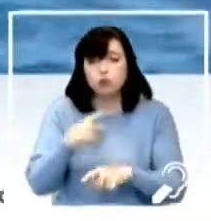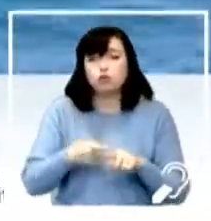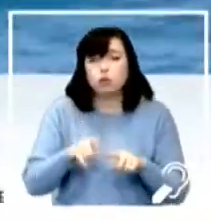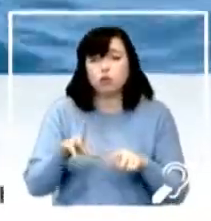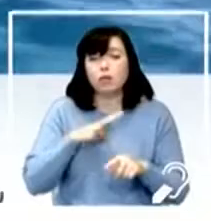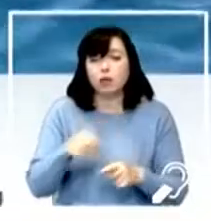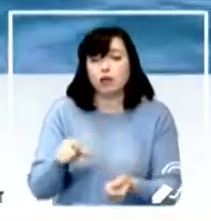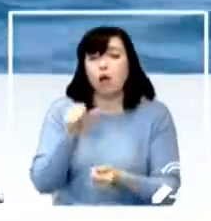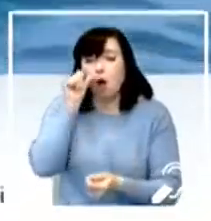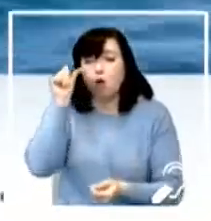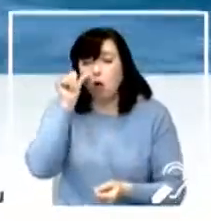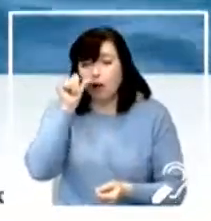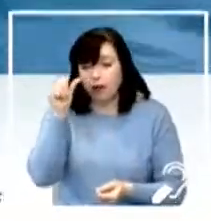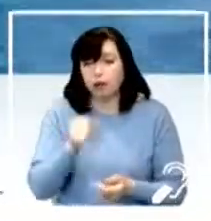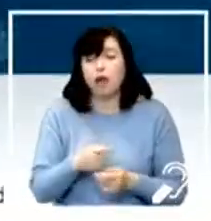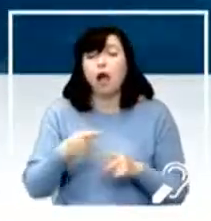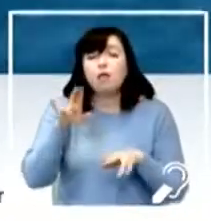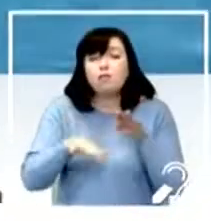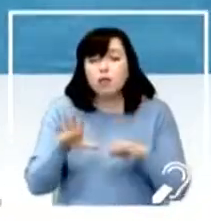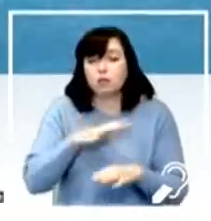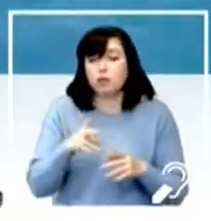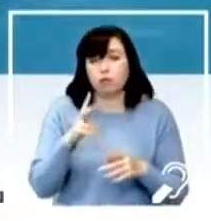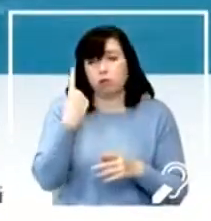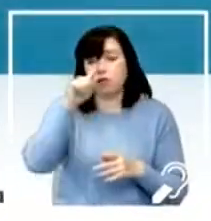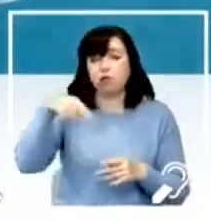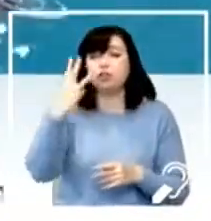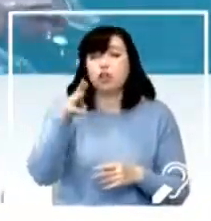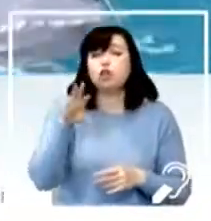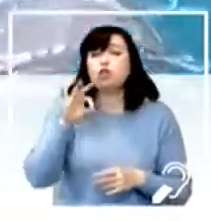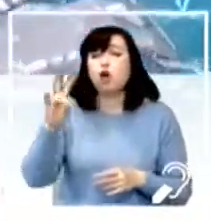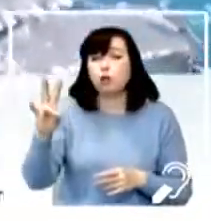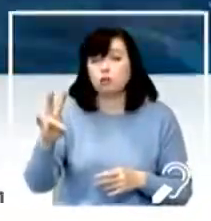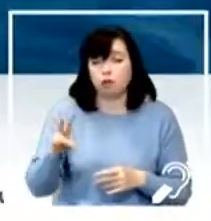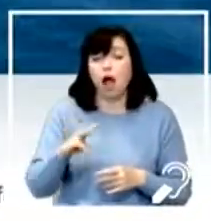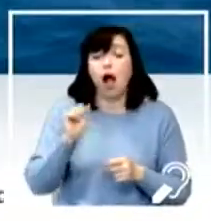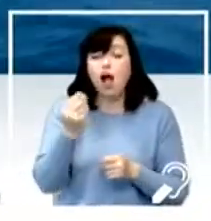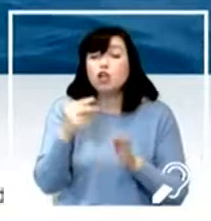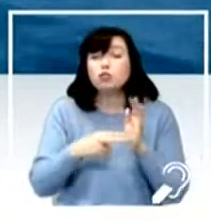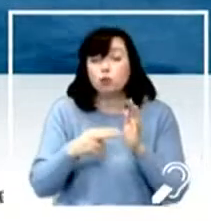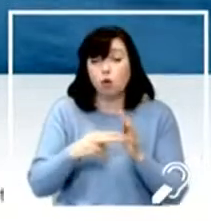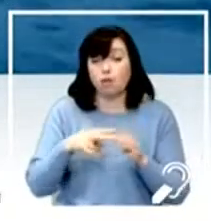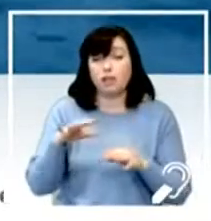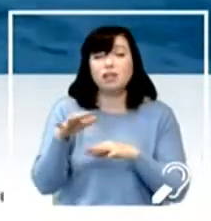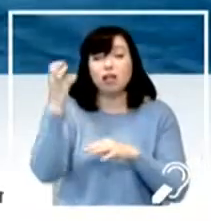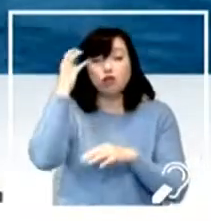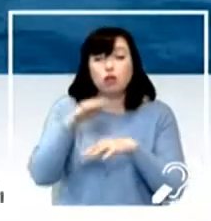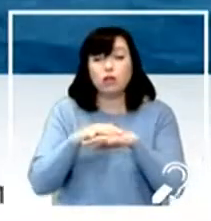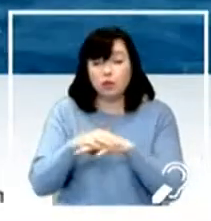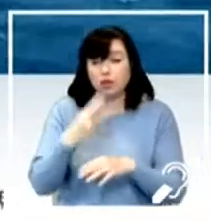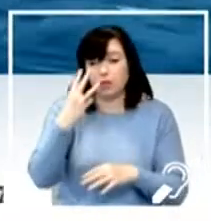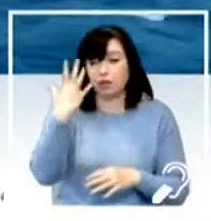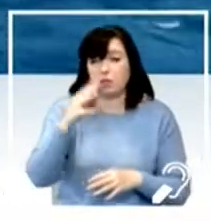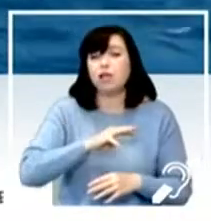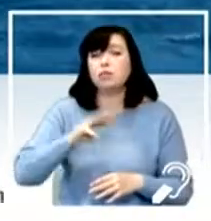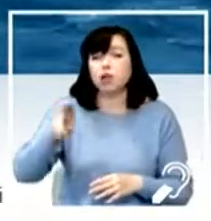de cocaină. Marfa cântărea numai puțin de 1,3 tone, iar valoarea ei pe piața neagră este de peste 35